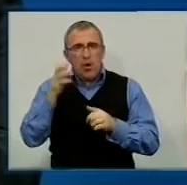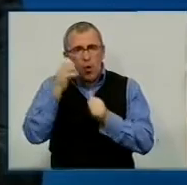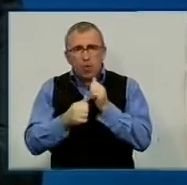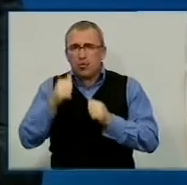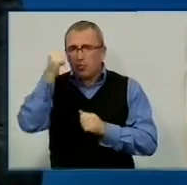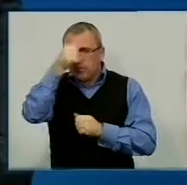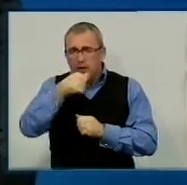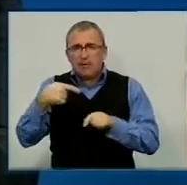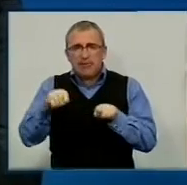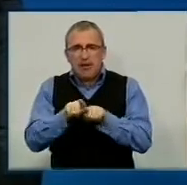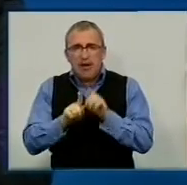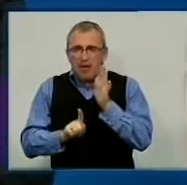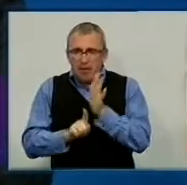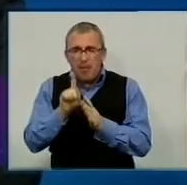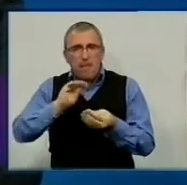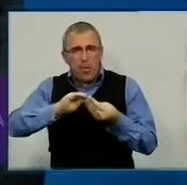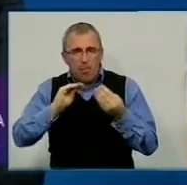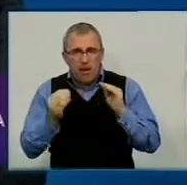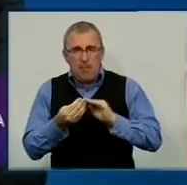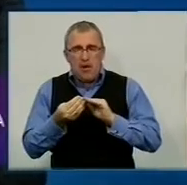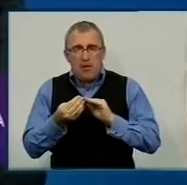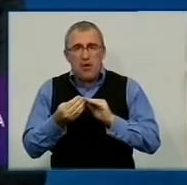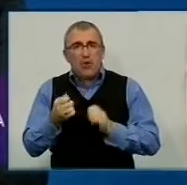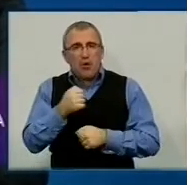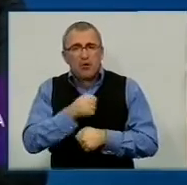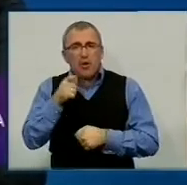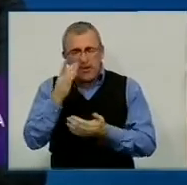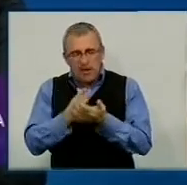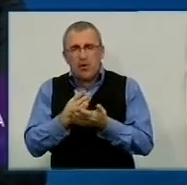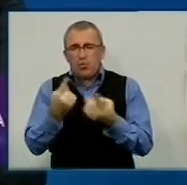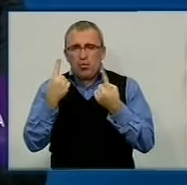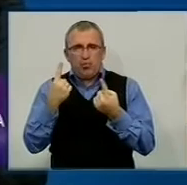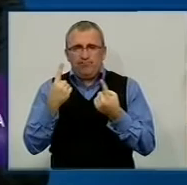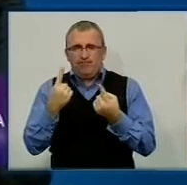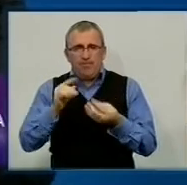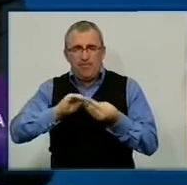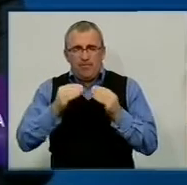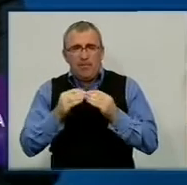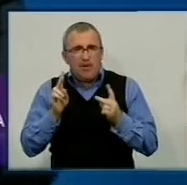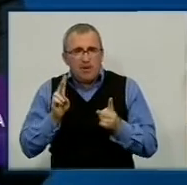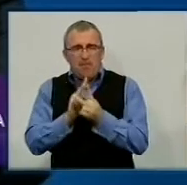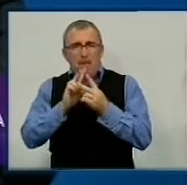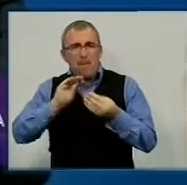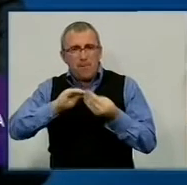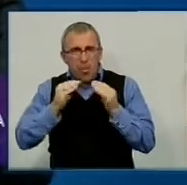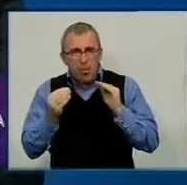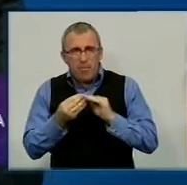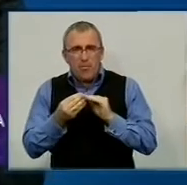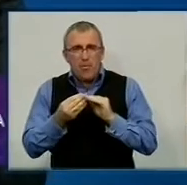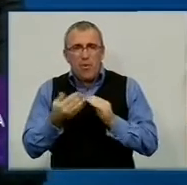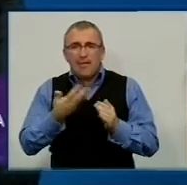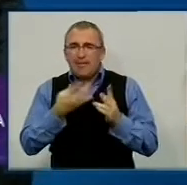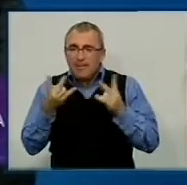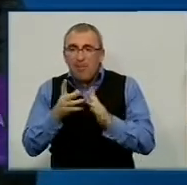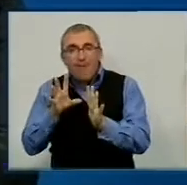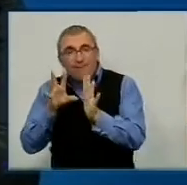починаємо з цієї з цієї проблематики на жаль є дуже великі проблеми Кожен рік ми сталкуємось з проблемою з тим що нам треба входження